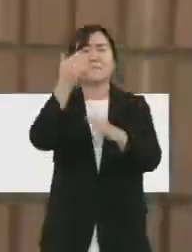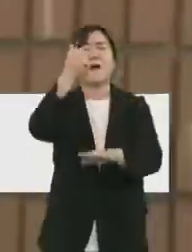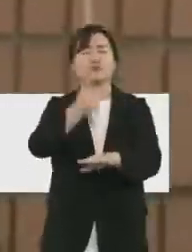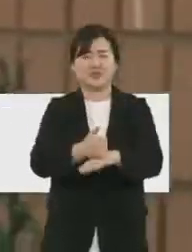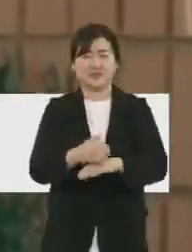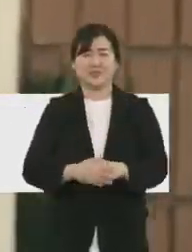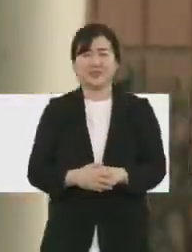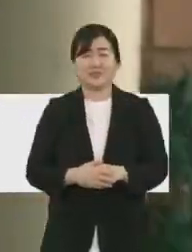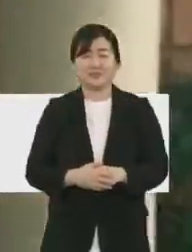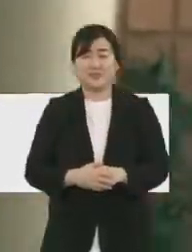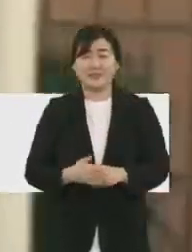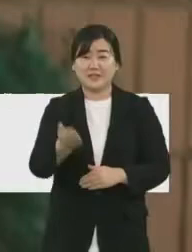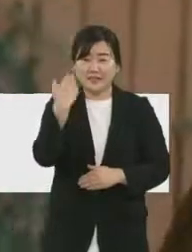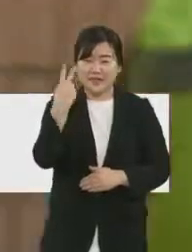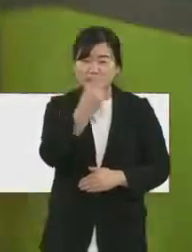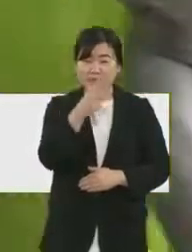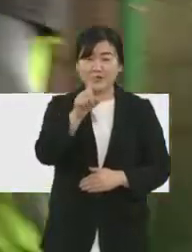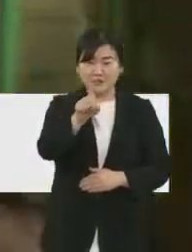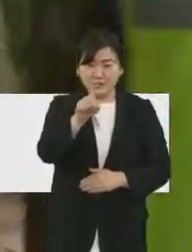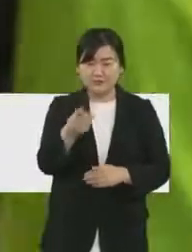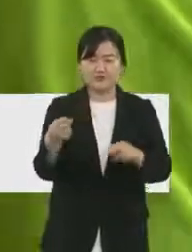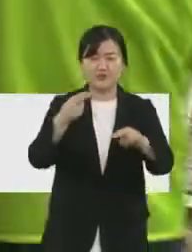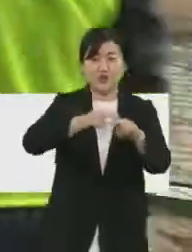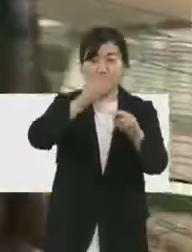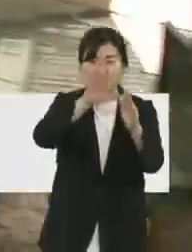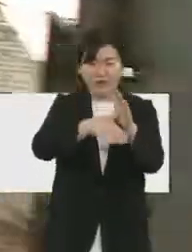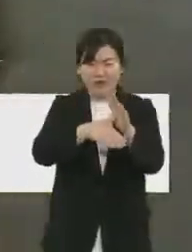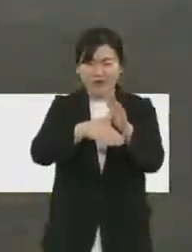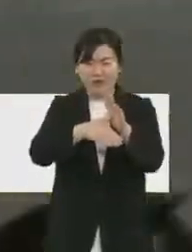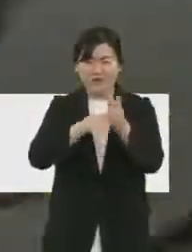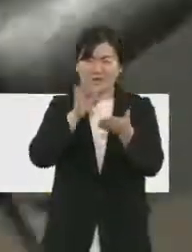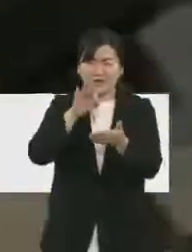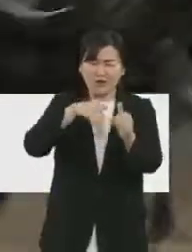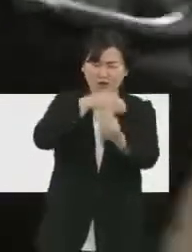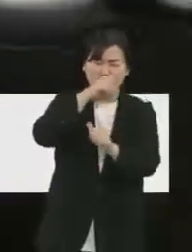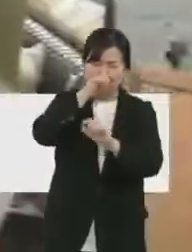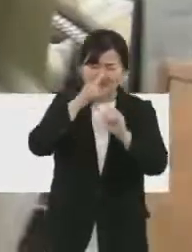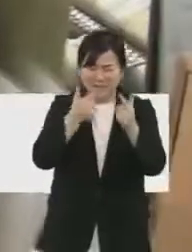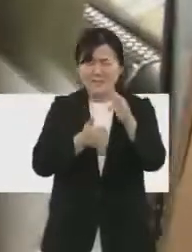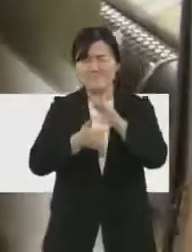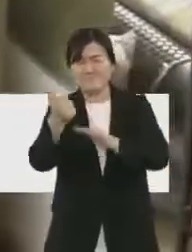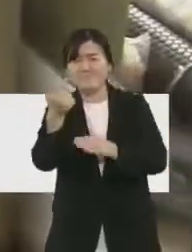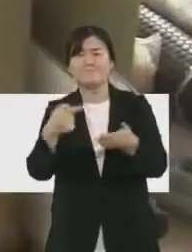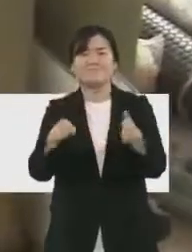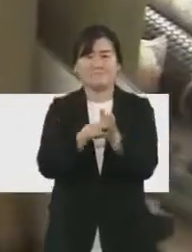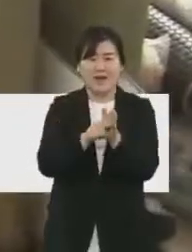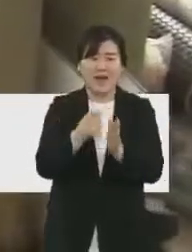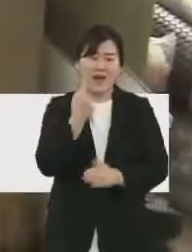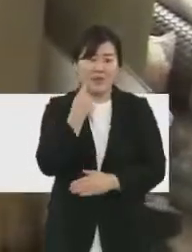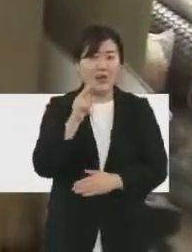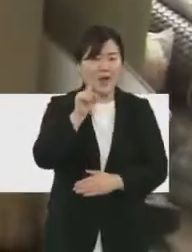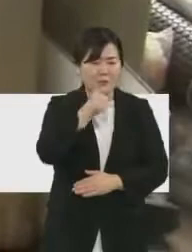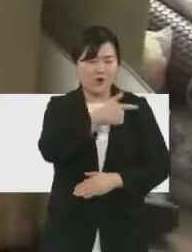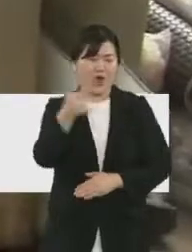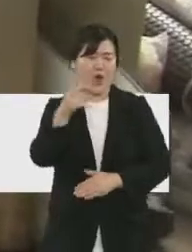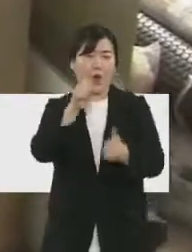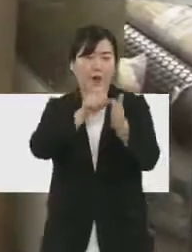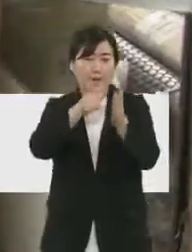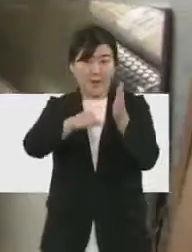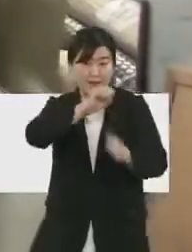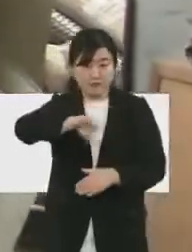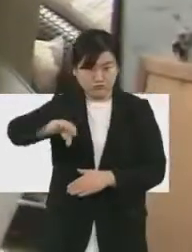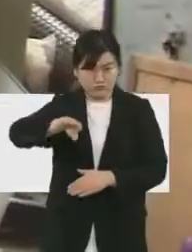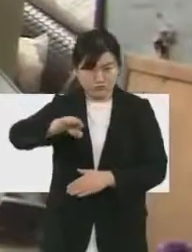마무리했습니다. 박 청장은 지난 2010년 취임 당시 열악했던 재정 상태를 극복하기 위해 한 달에 한 번씩 대형 폐기물